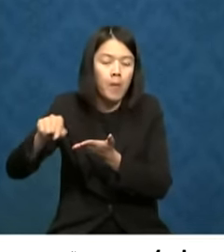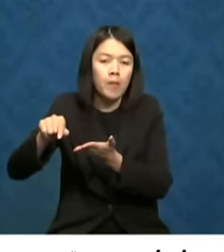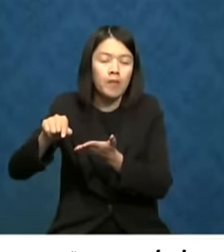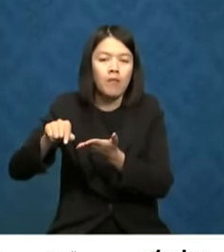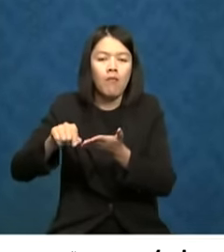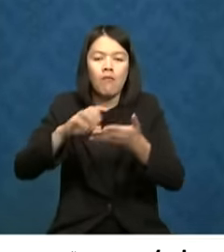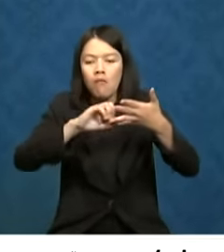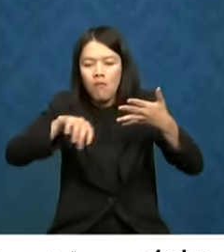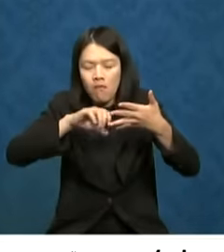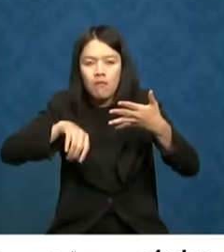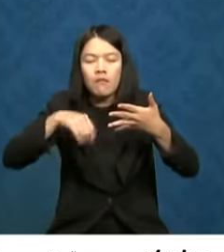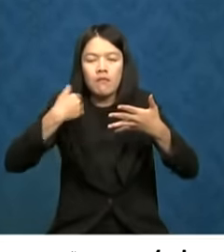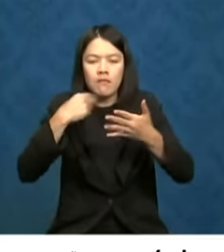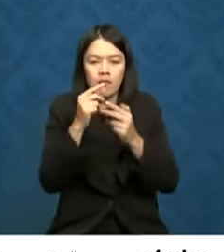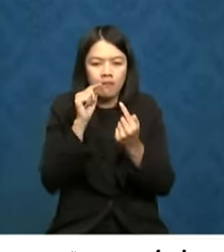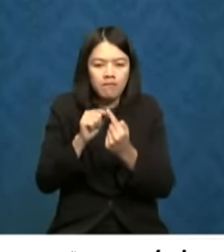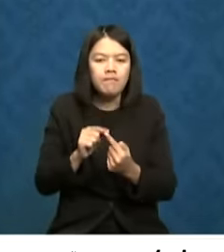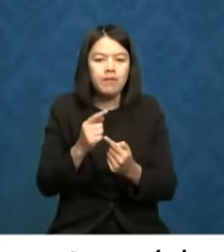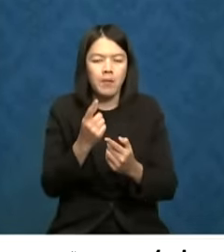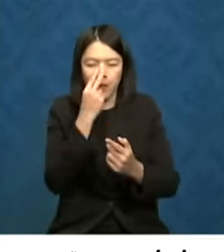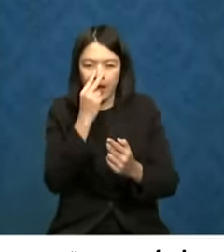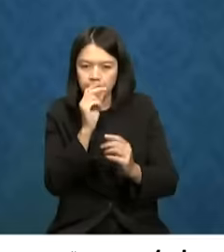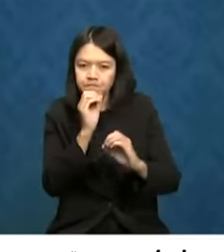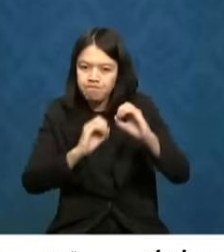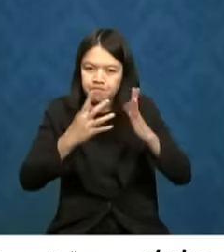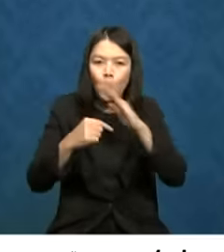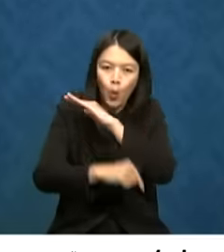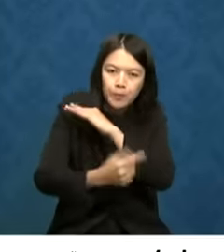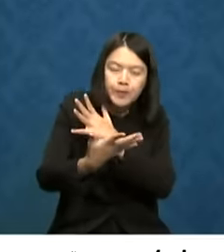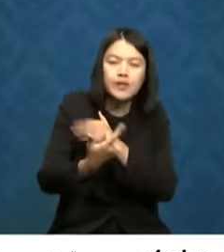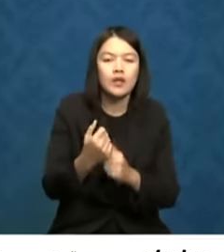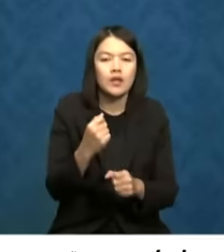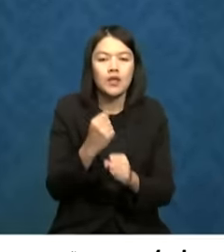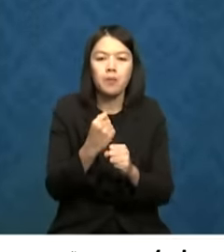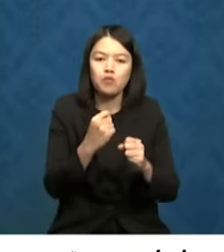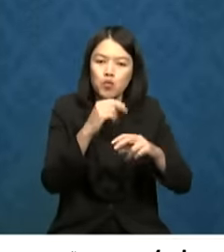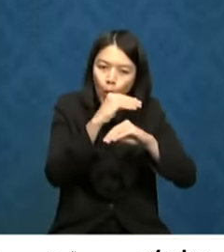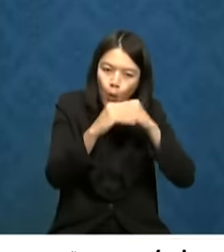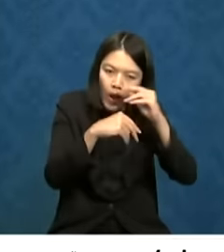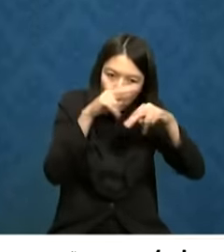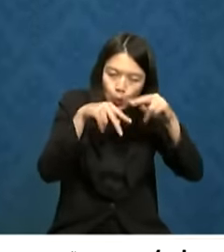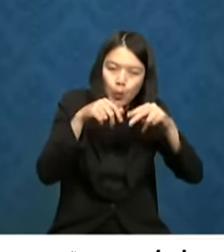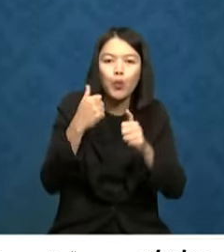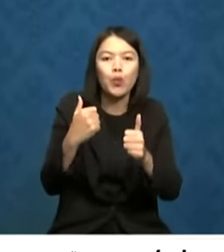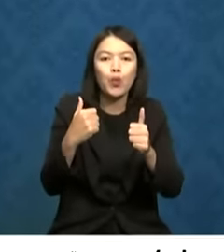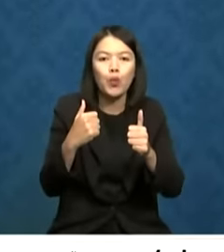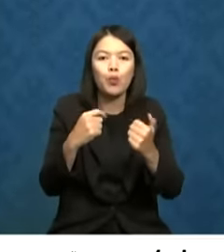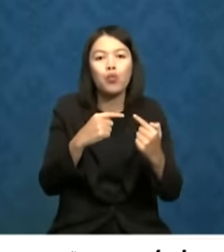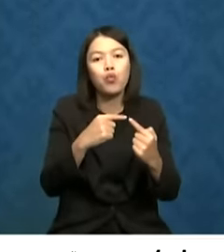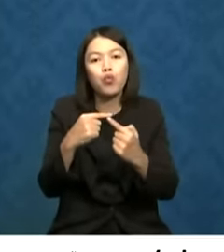เราตัดส่วนนี้ออกไปเพื่อความโปร่งใสแล้วก็มีความรอบคอบในการดูโครงการอย่างต่อ